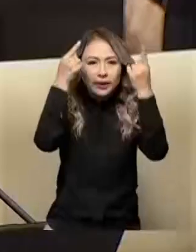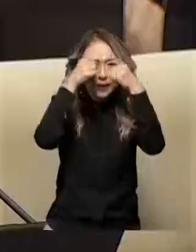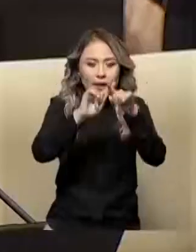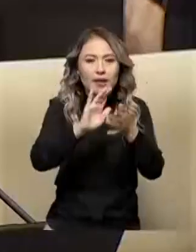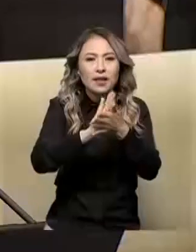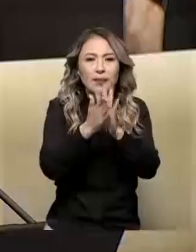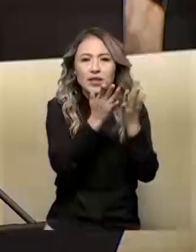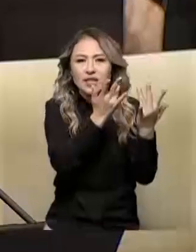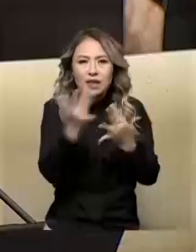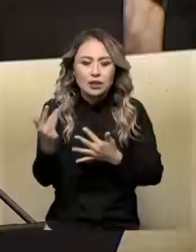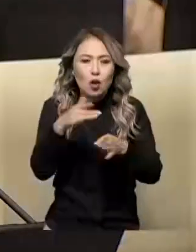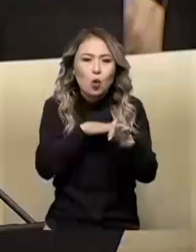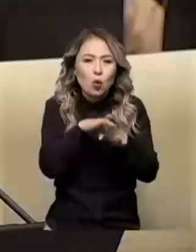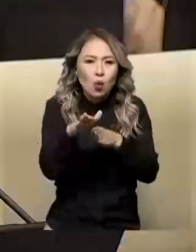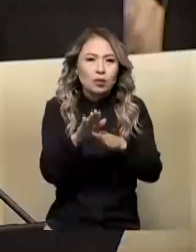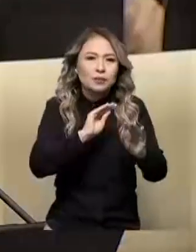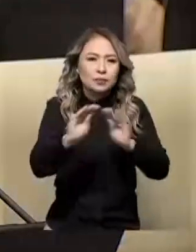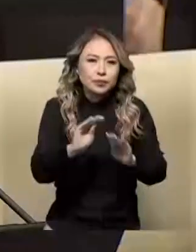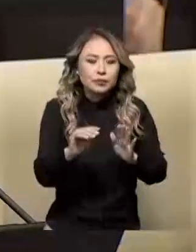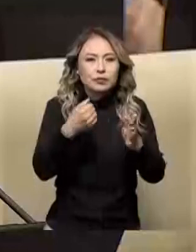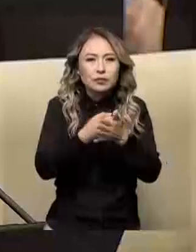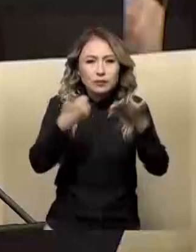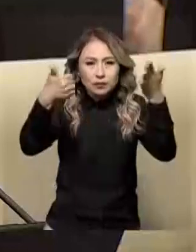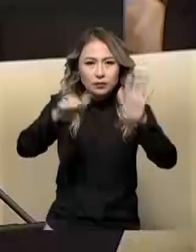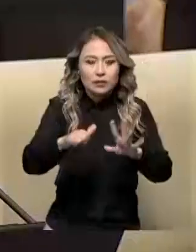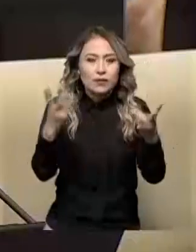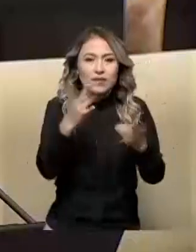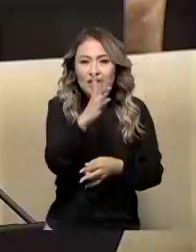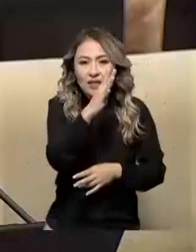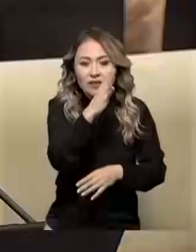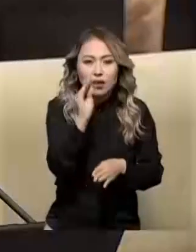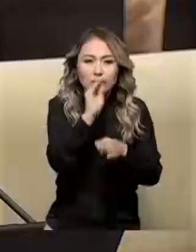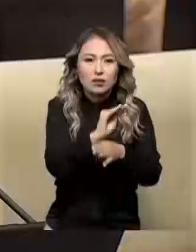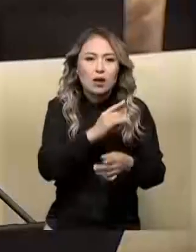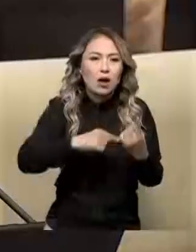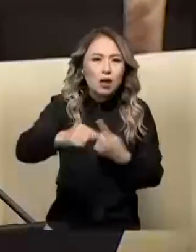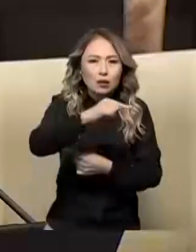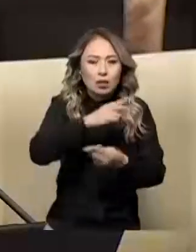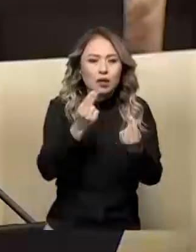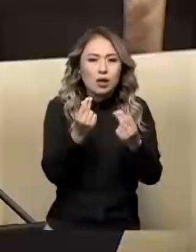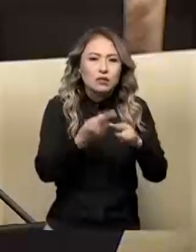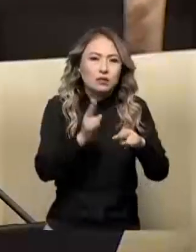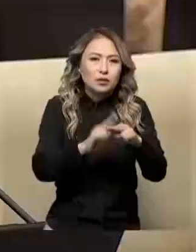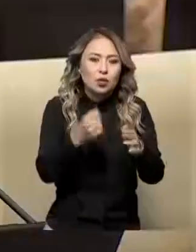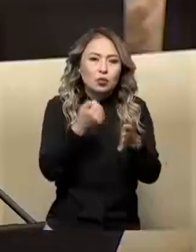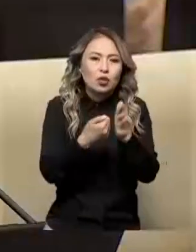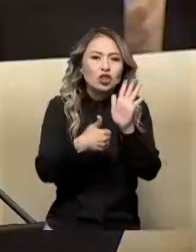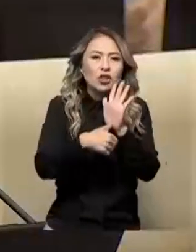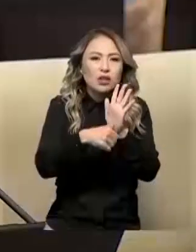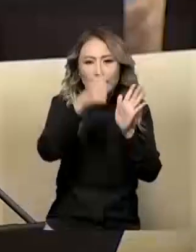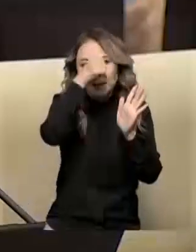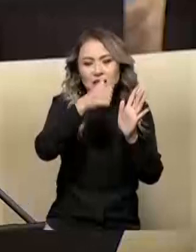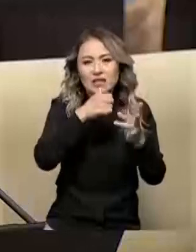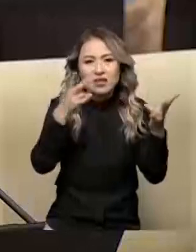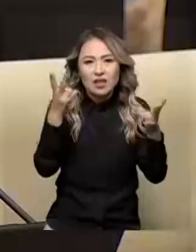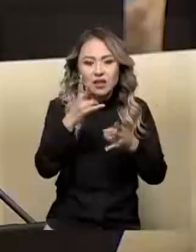талаптарына сәйкес оның толықтай пісіп жетілуіне 6 айдан астам уақыт қажет екен. Бұл дегеніміз айналым қаражатын 6 айға тоқтатып қою керек деген сөз.